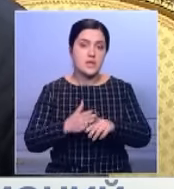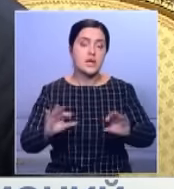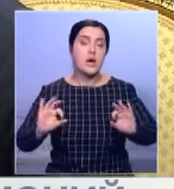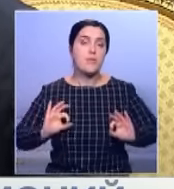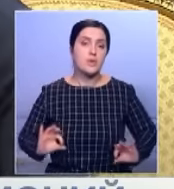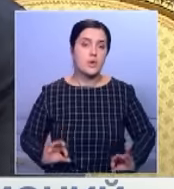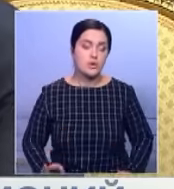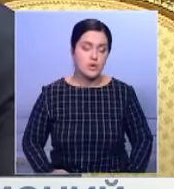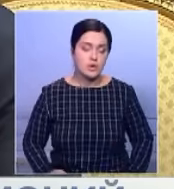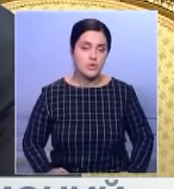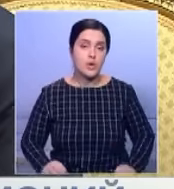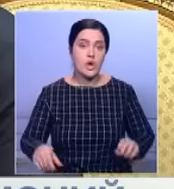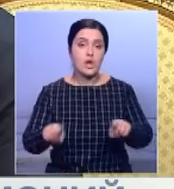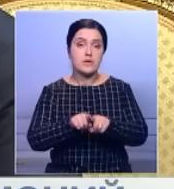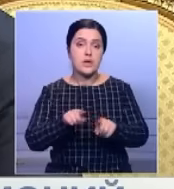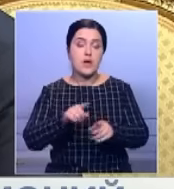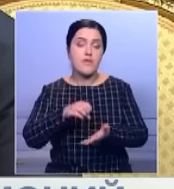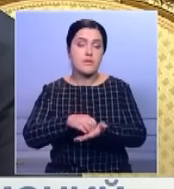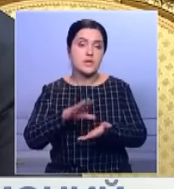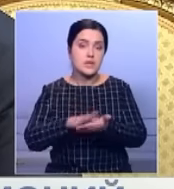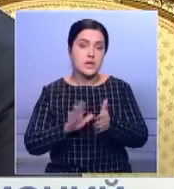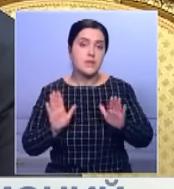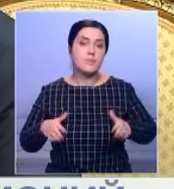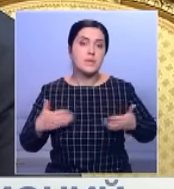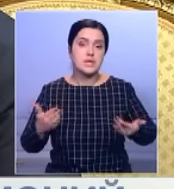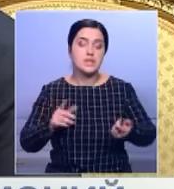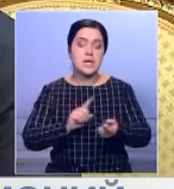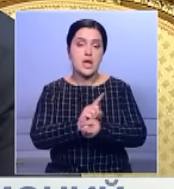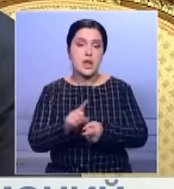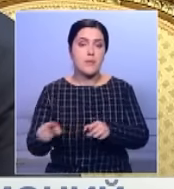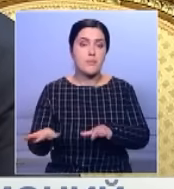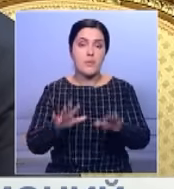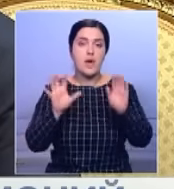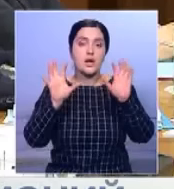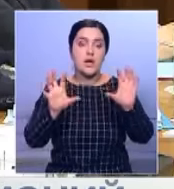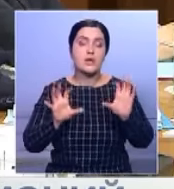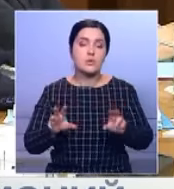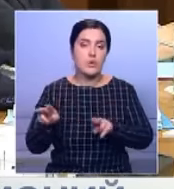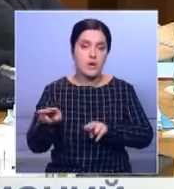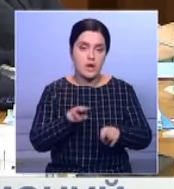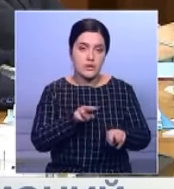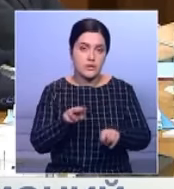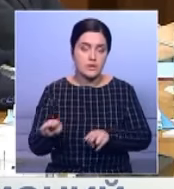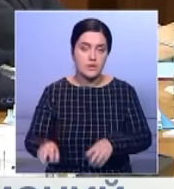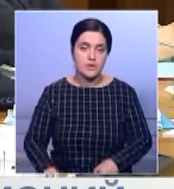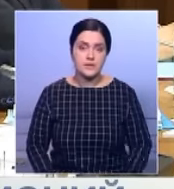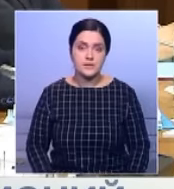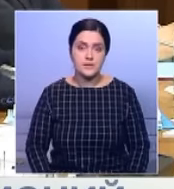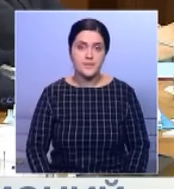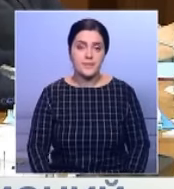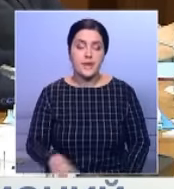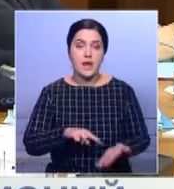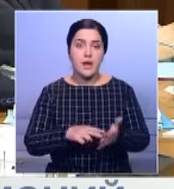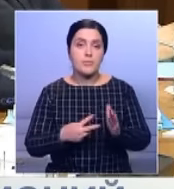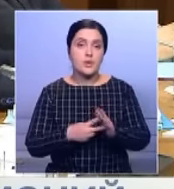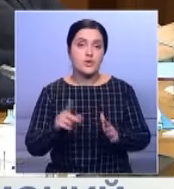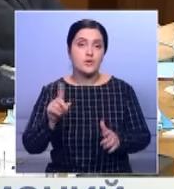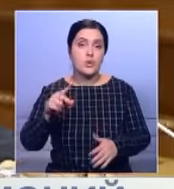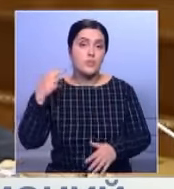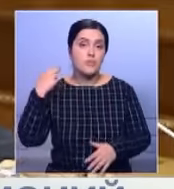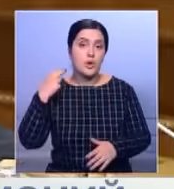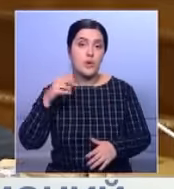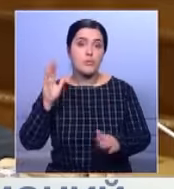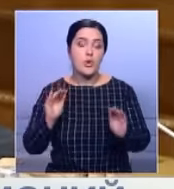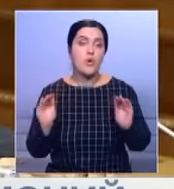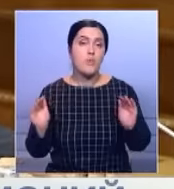прокуратуры. Также внесены предложения о совершенствовании механизма конституционного контроля. Планируется, что у президента